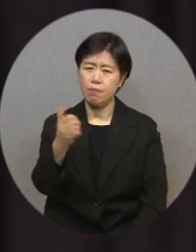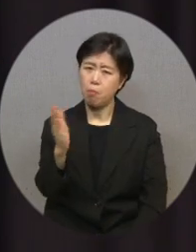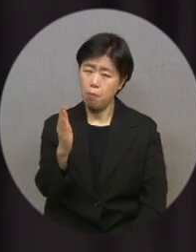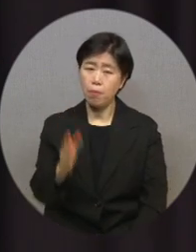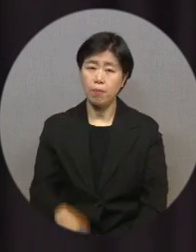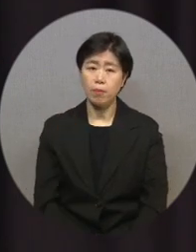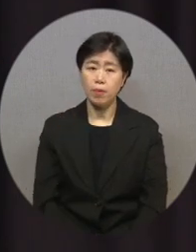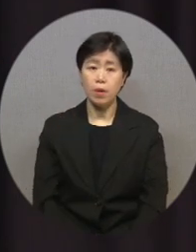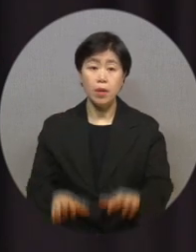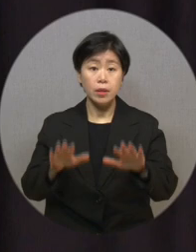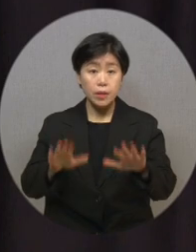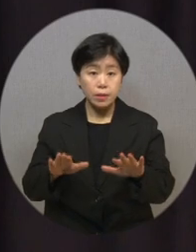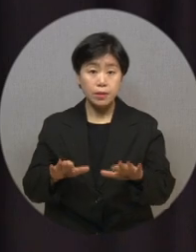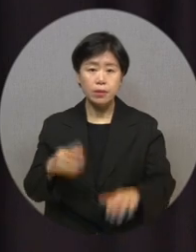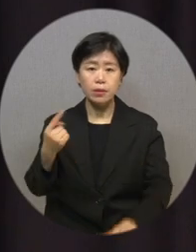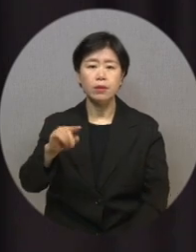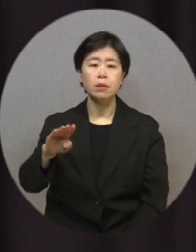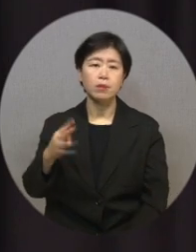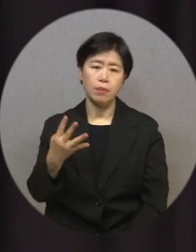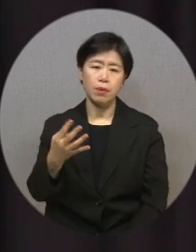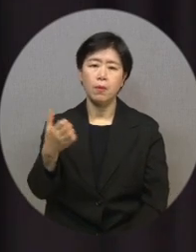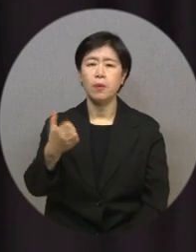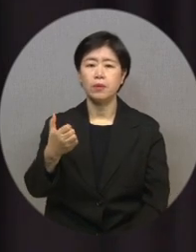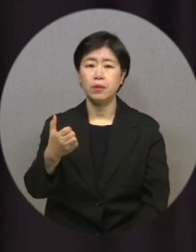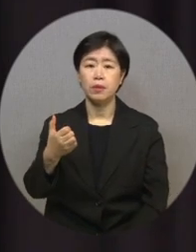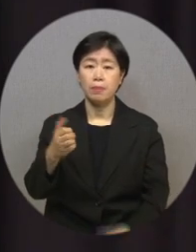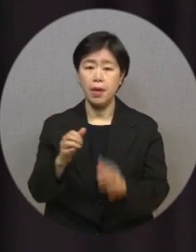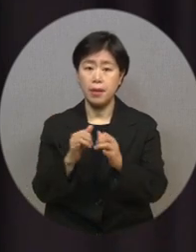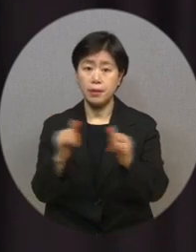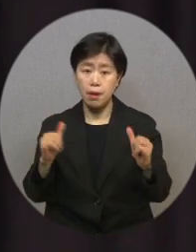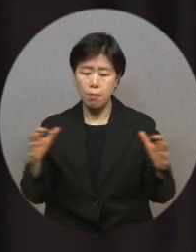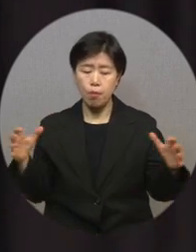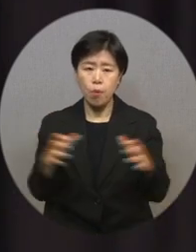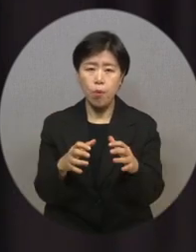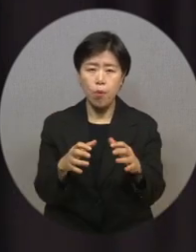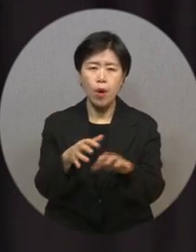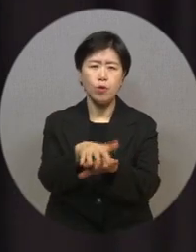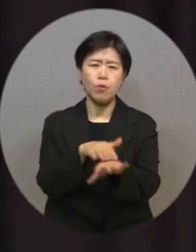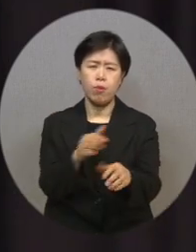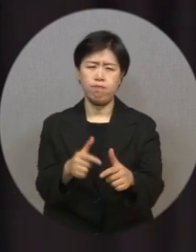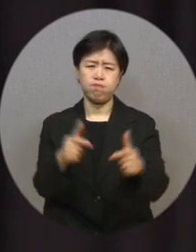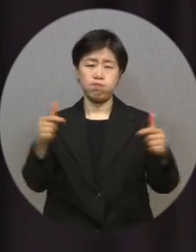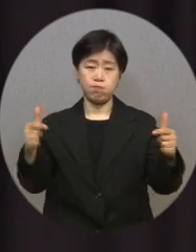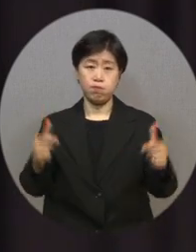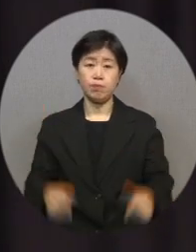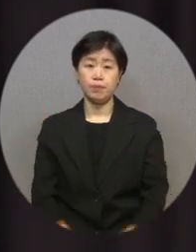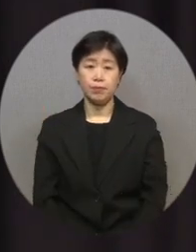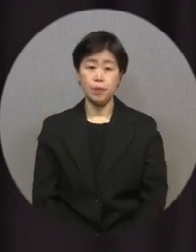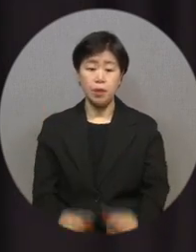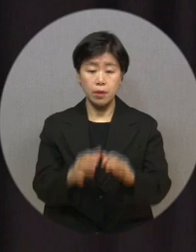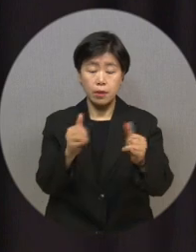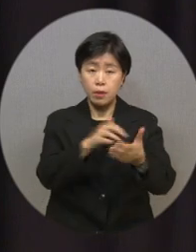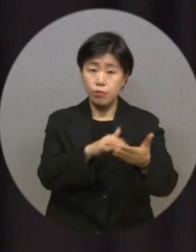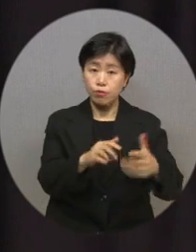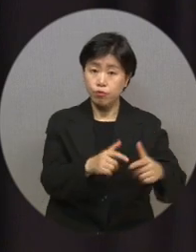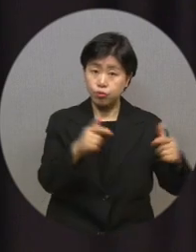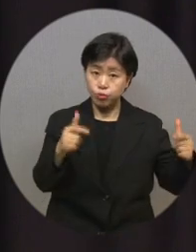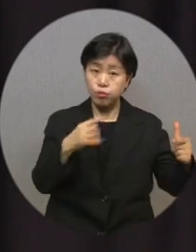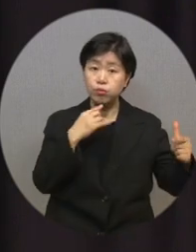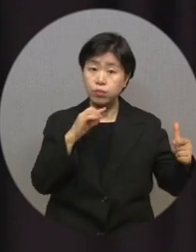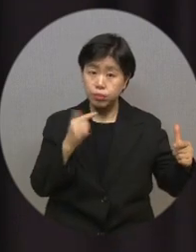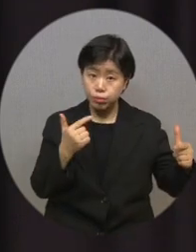현재 150명의 조직으로 크게 확장돼서 그 인원의 확장뿐만 아니라 거기에